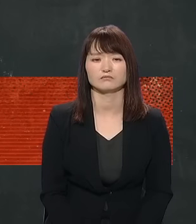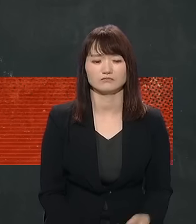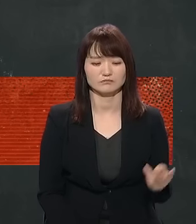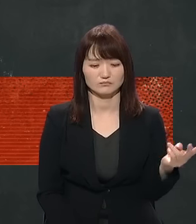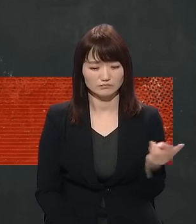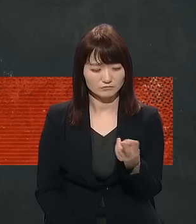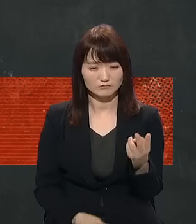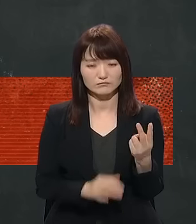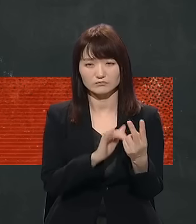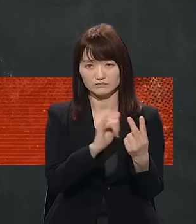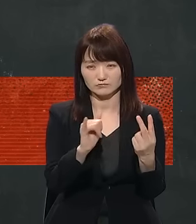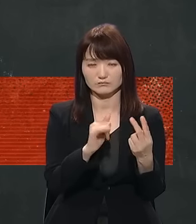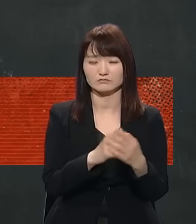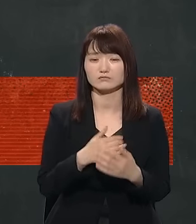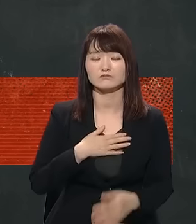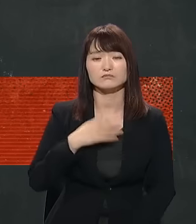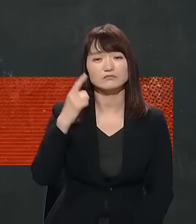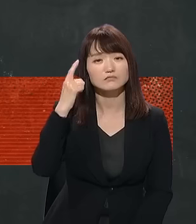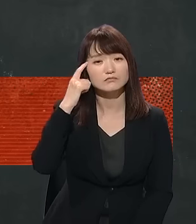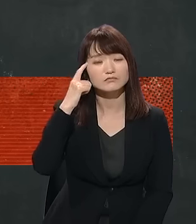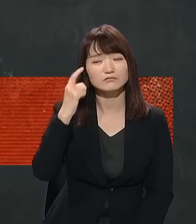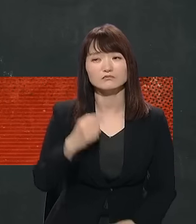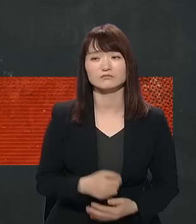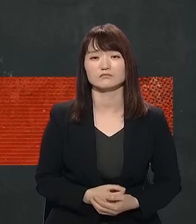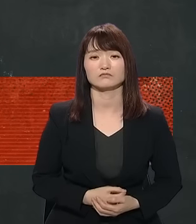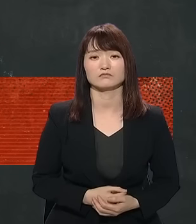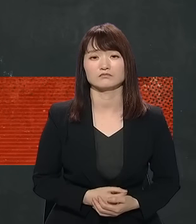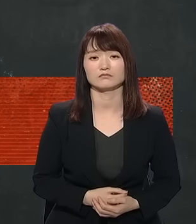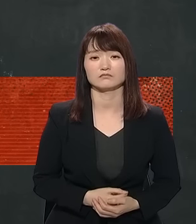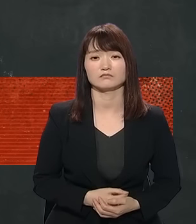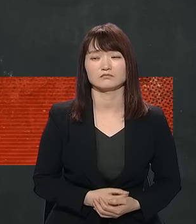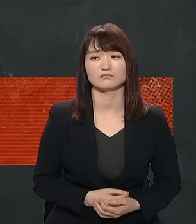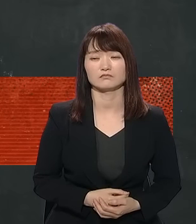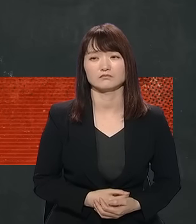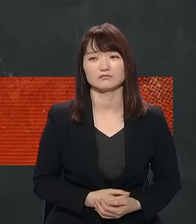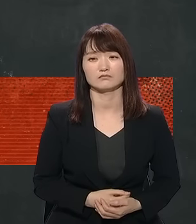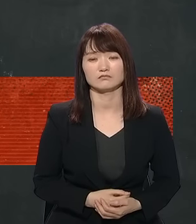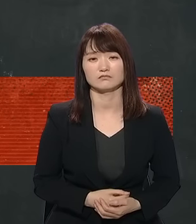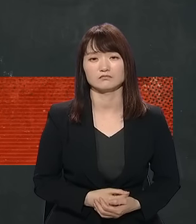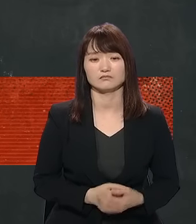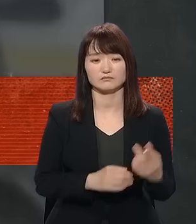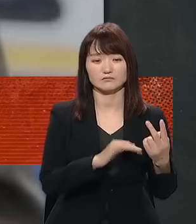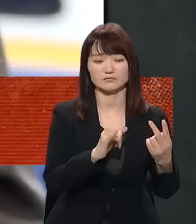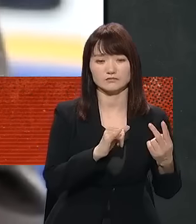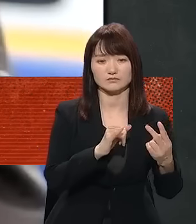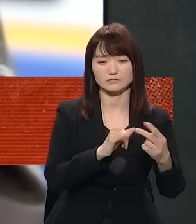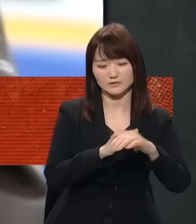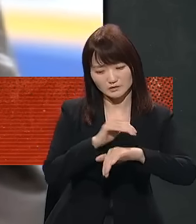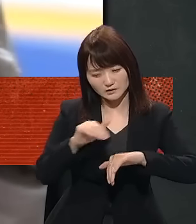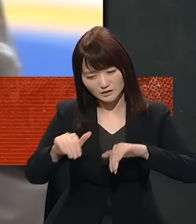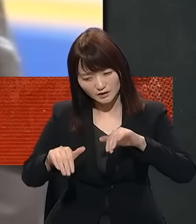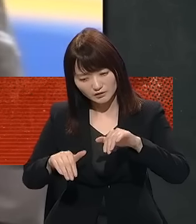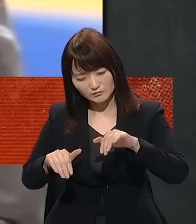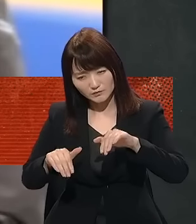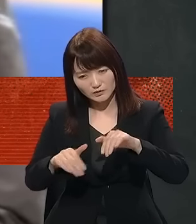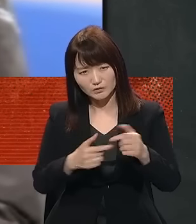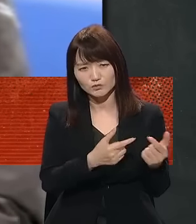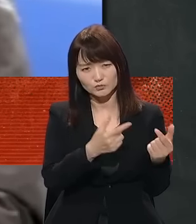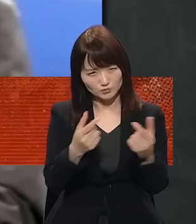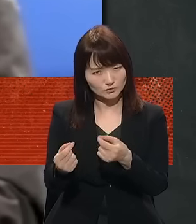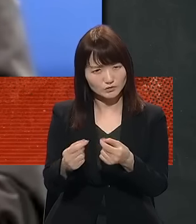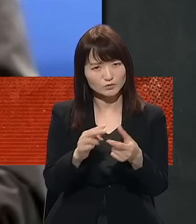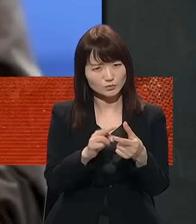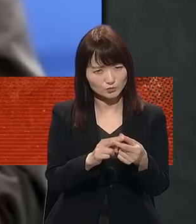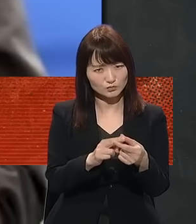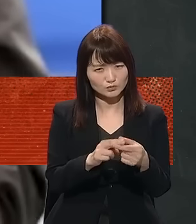사람은 거의 제가 봤을 때는 두 사람의 그 가담은 거의 같 거의 또 공동 정보이고 똑같다고 보는게